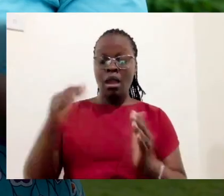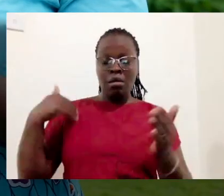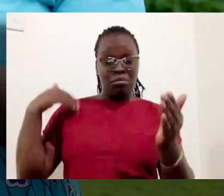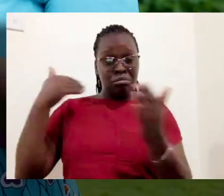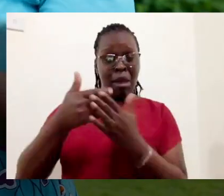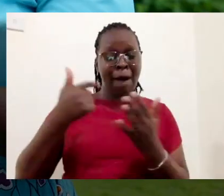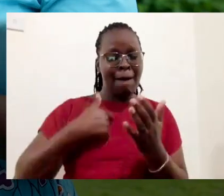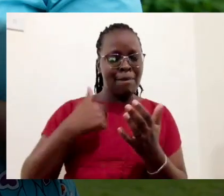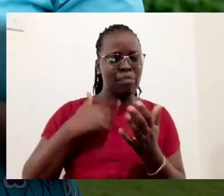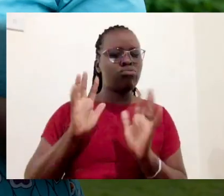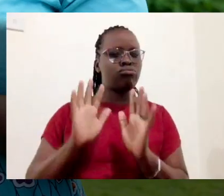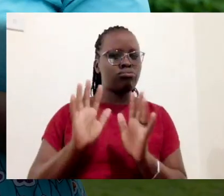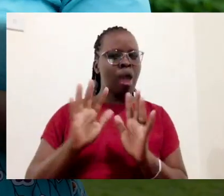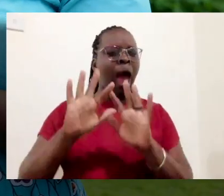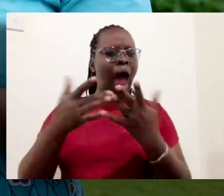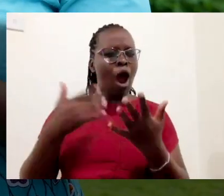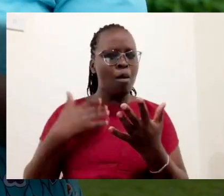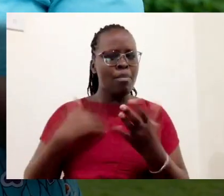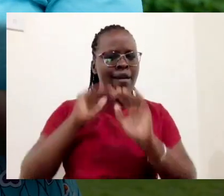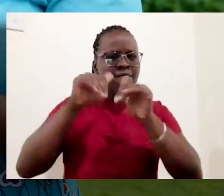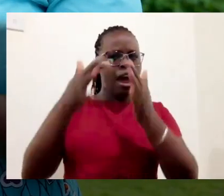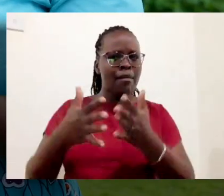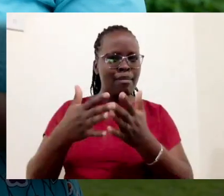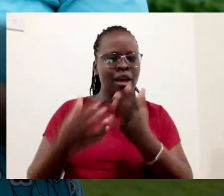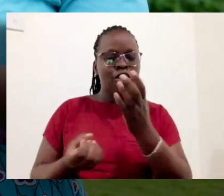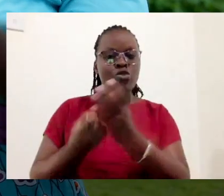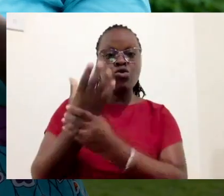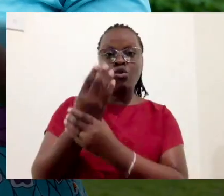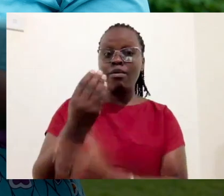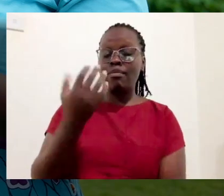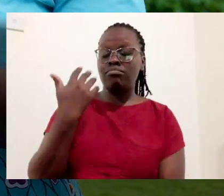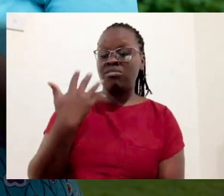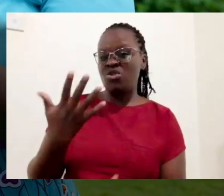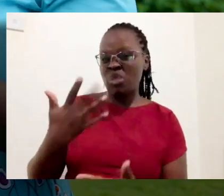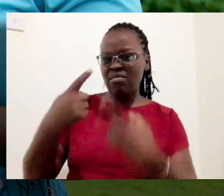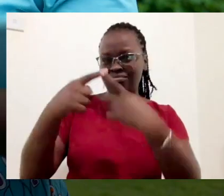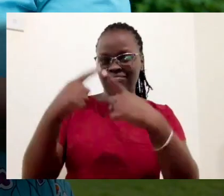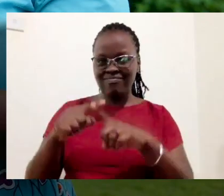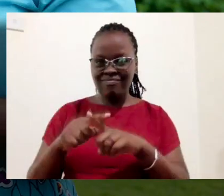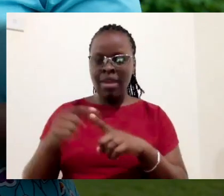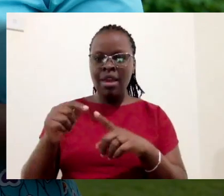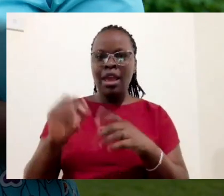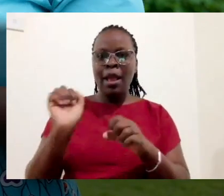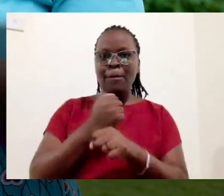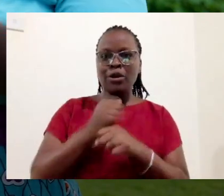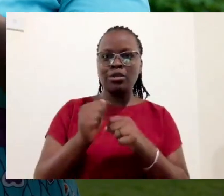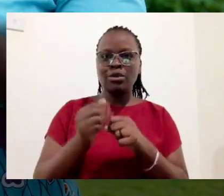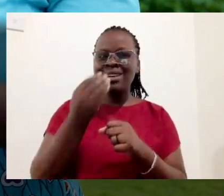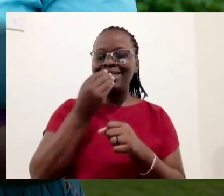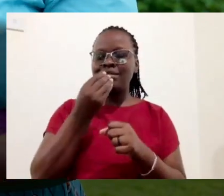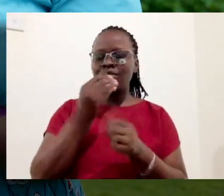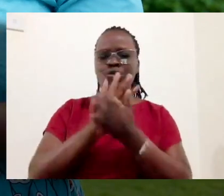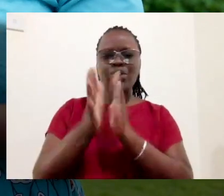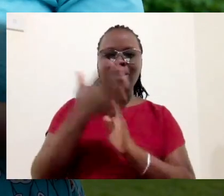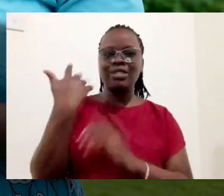sana ni mambo ya kupanda mboga. Sababu ukipanda mboga unapata chakula, huwezi kula chakula bila mboga. Kwangu na